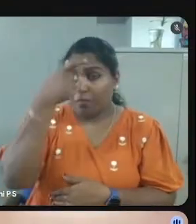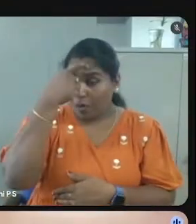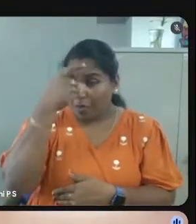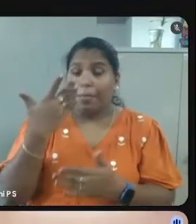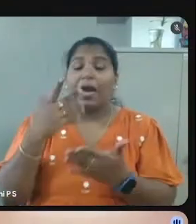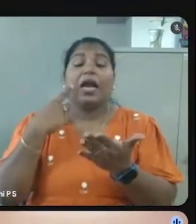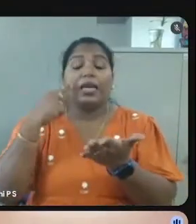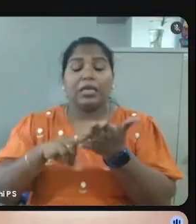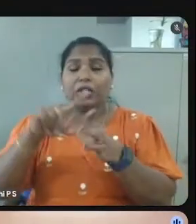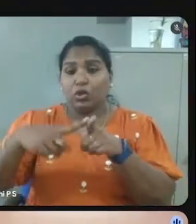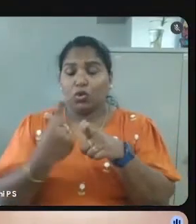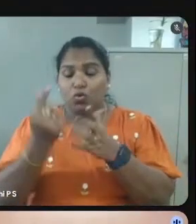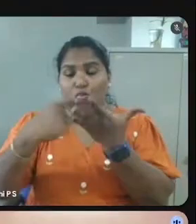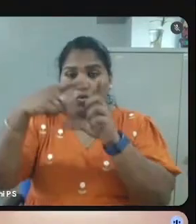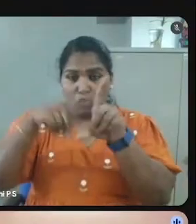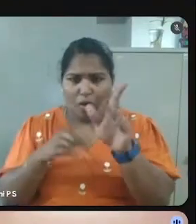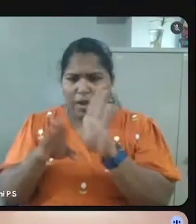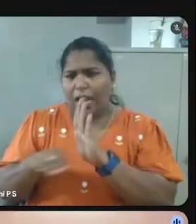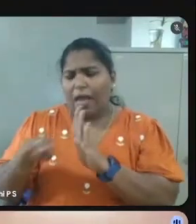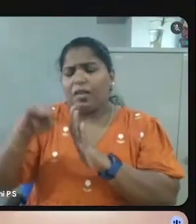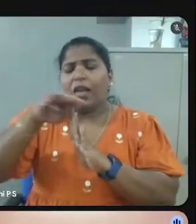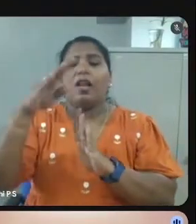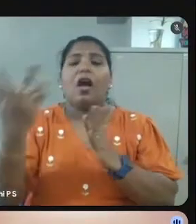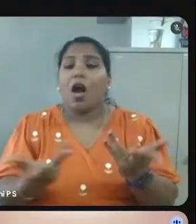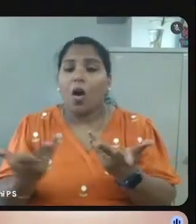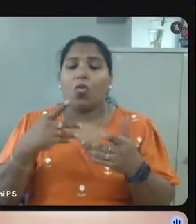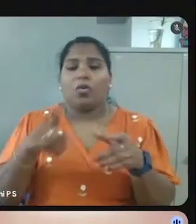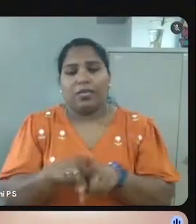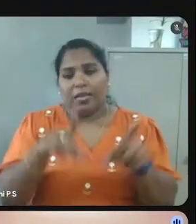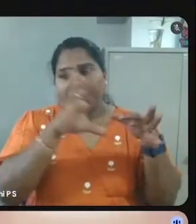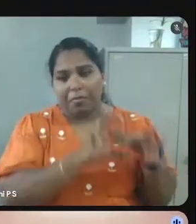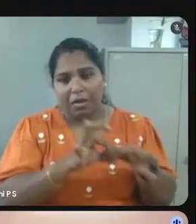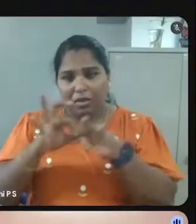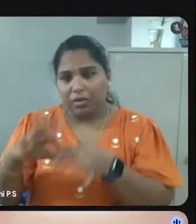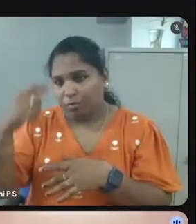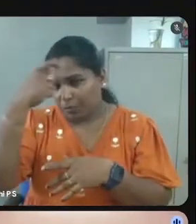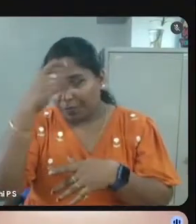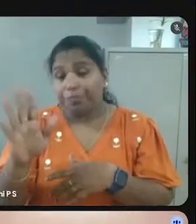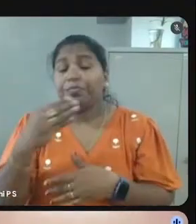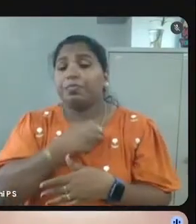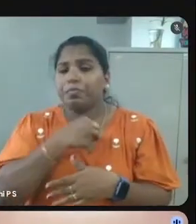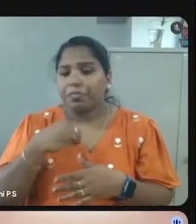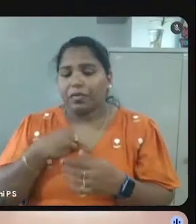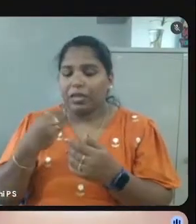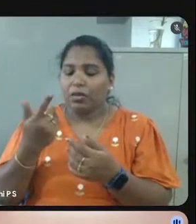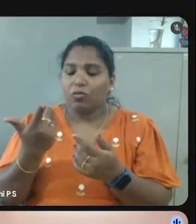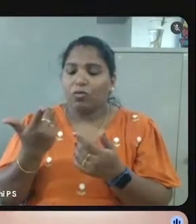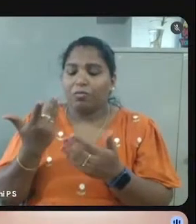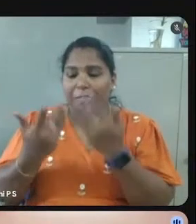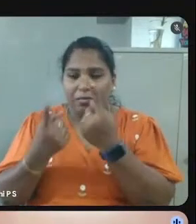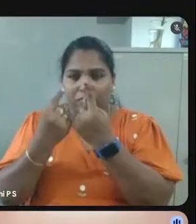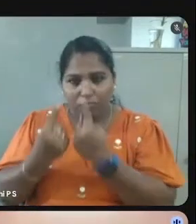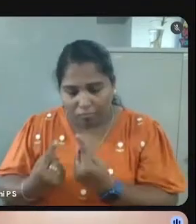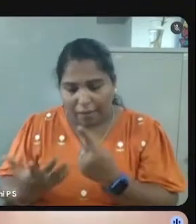ഇഞ്ചുറി, ഏത് ലെവലിലാണ് ഇഞ്ചുറി എന്നുള്ളതിനെ ബന്ധിപ്പിച്ചിട്ടാണ് അവരുടെ പ്രോബ്ലംസ് മിക്കവാറും ഒരു മെഡിക്കൽ പ്രൊഫഷണൽസ് നമ്മൾ അത്